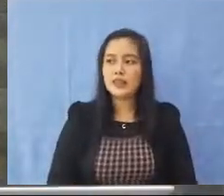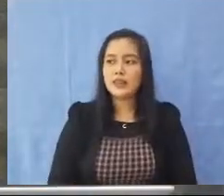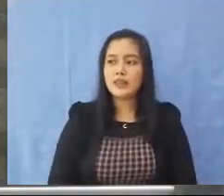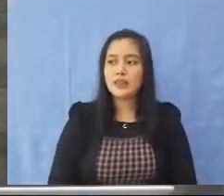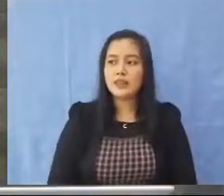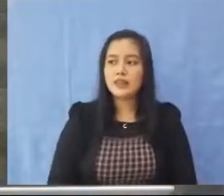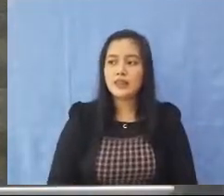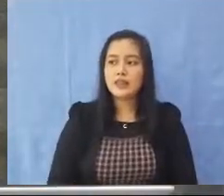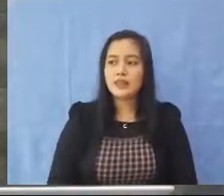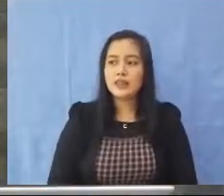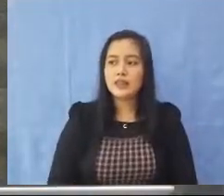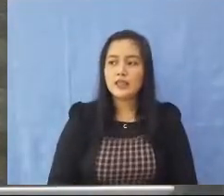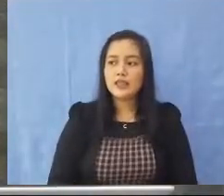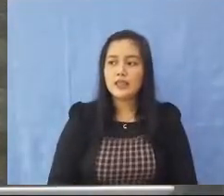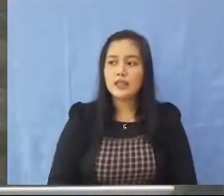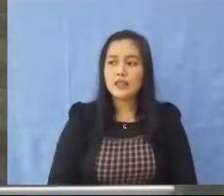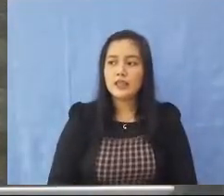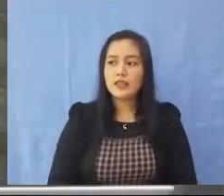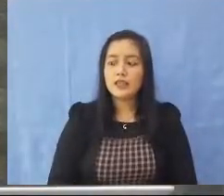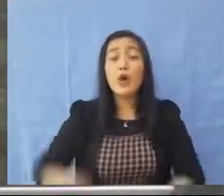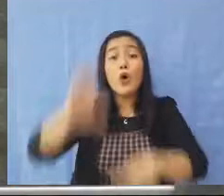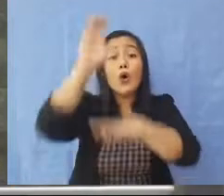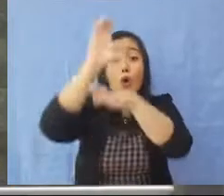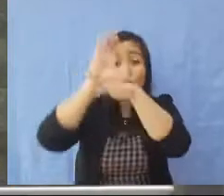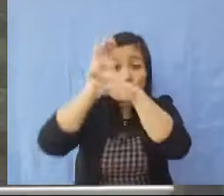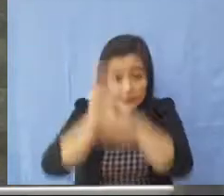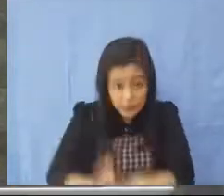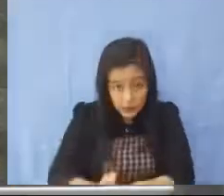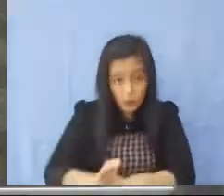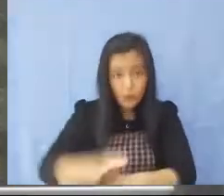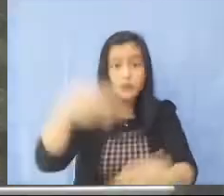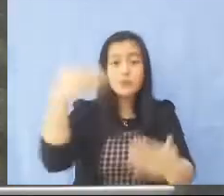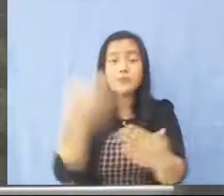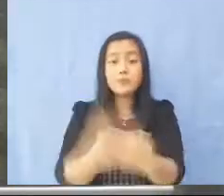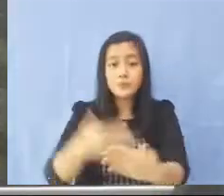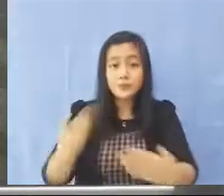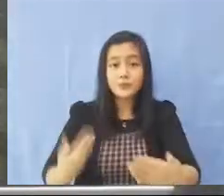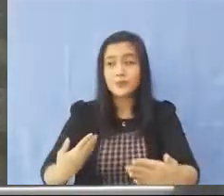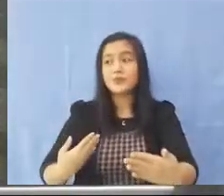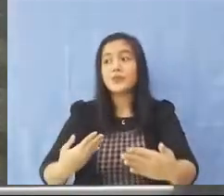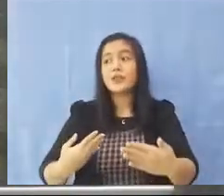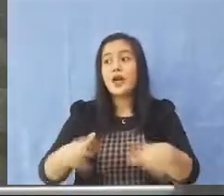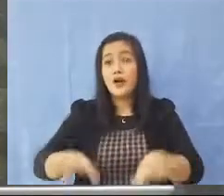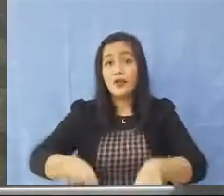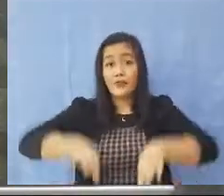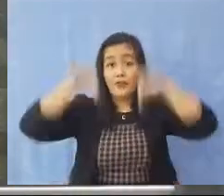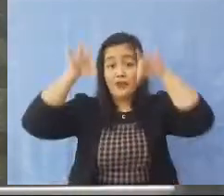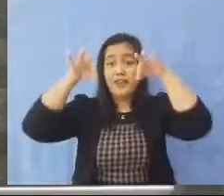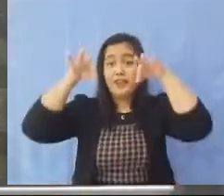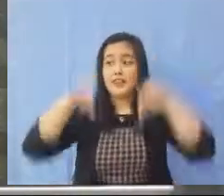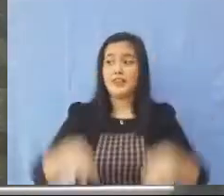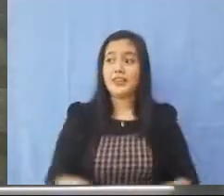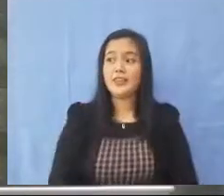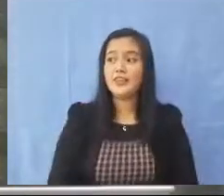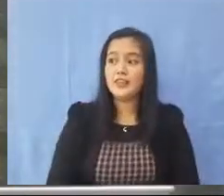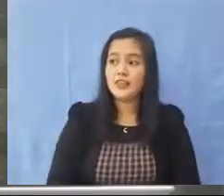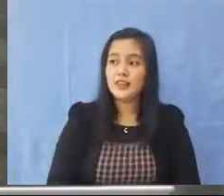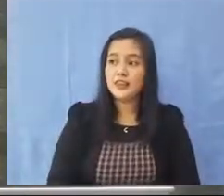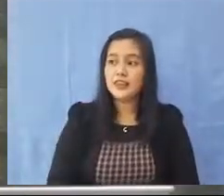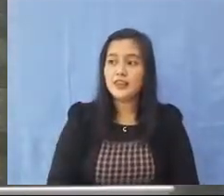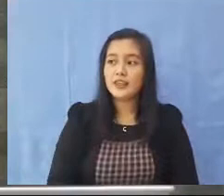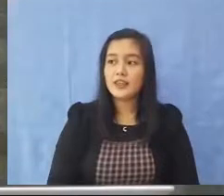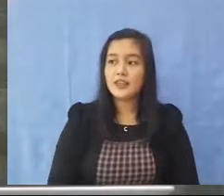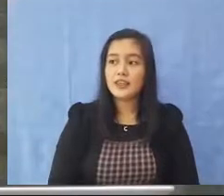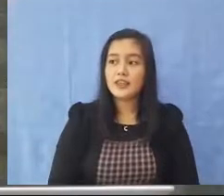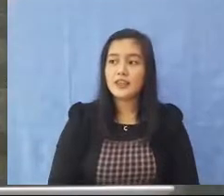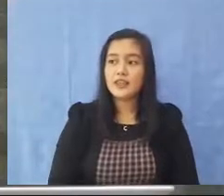yun? Conditions, the conditions before the flood. Sabi ko po sa inyo, pag sinabi natin condemnation, ilagay nyo po agad